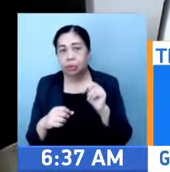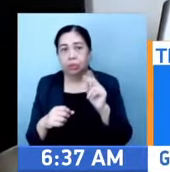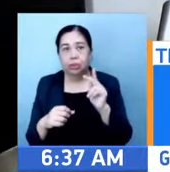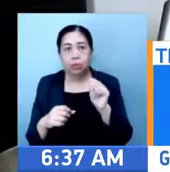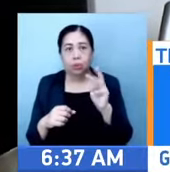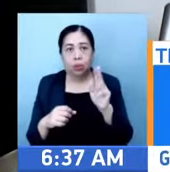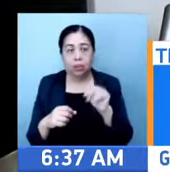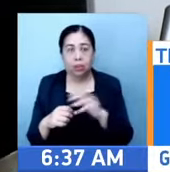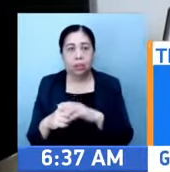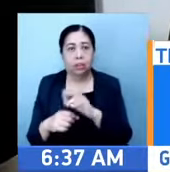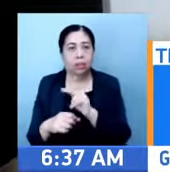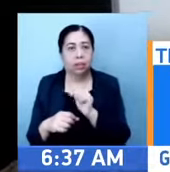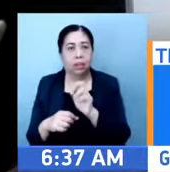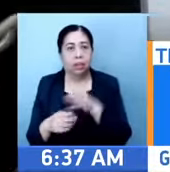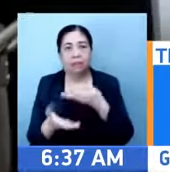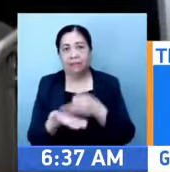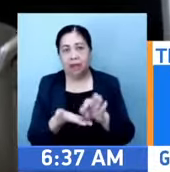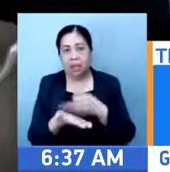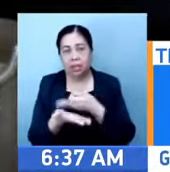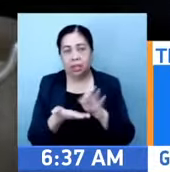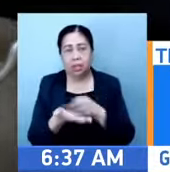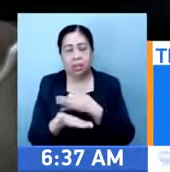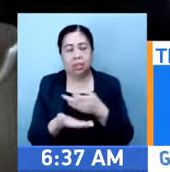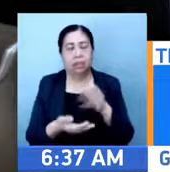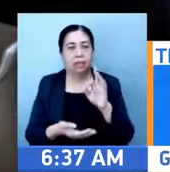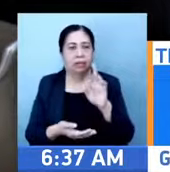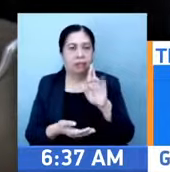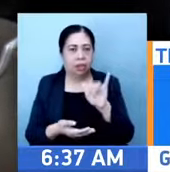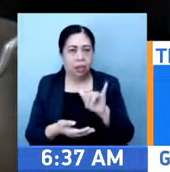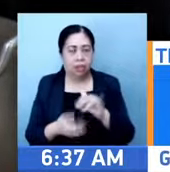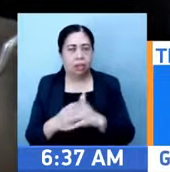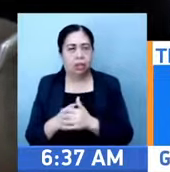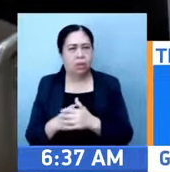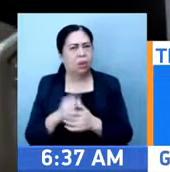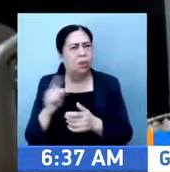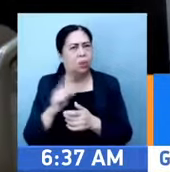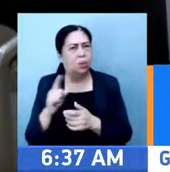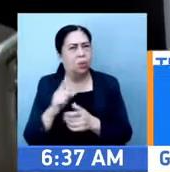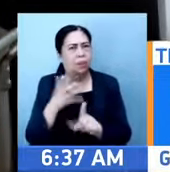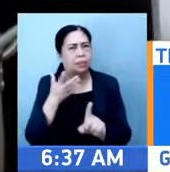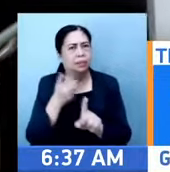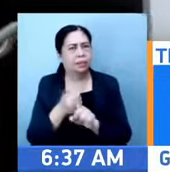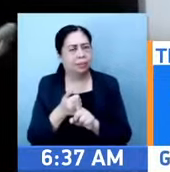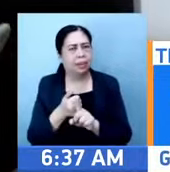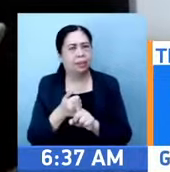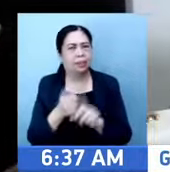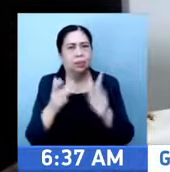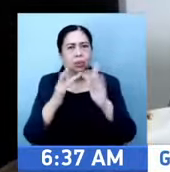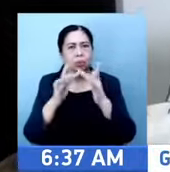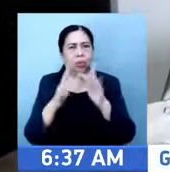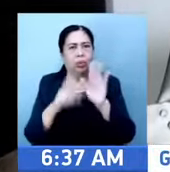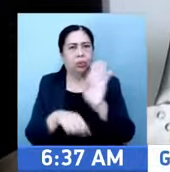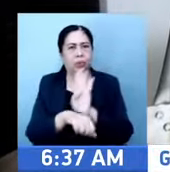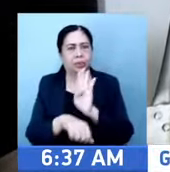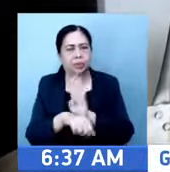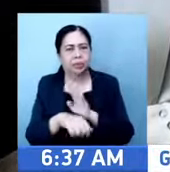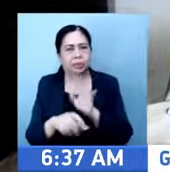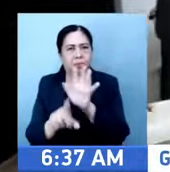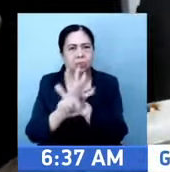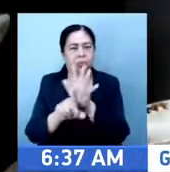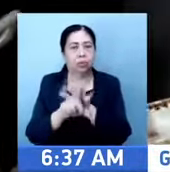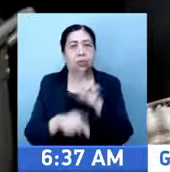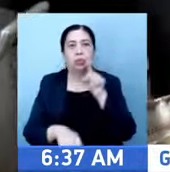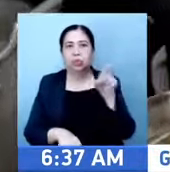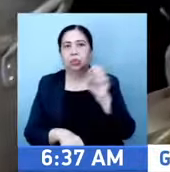ipa-fry natin. Yes, ipa-fry natin. Chef, ano naging impact ng social media sa inyong negosyo? Actually, ang social media, sobrang